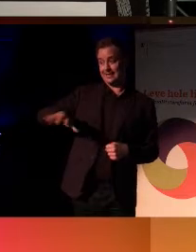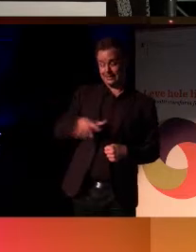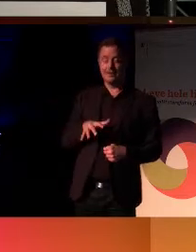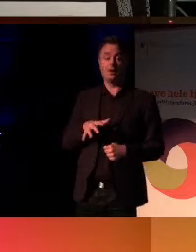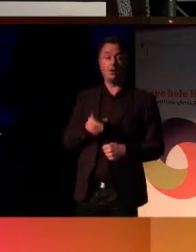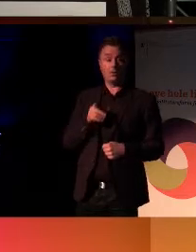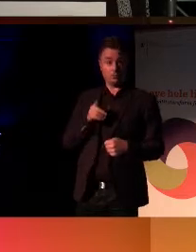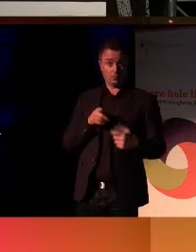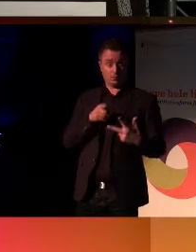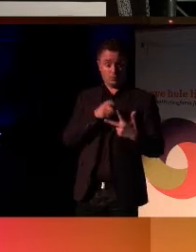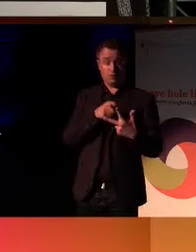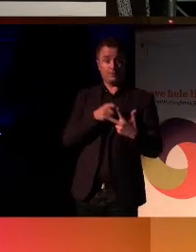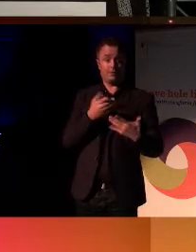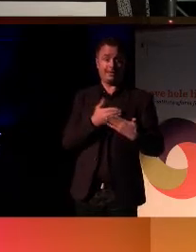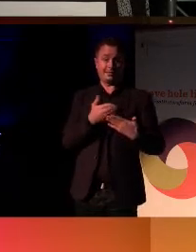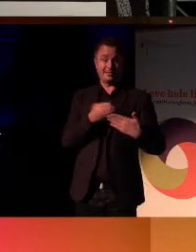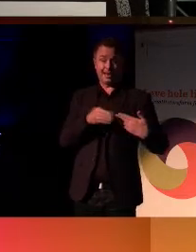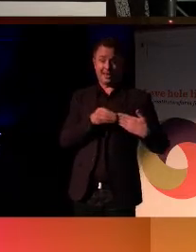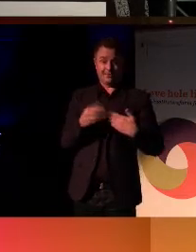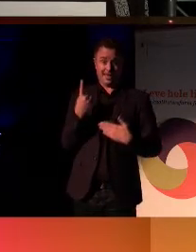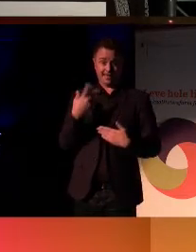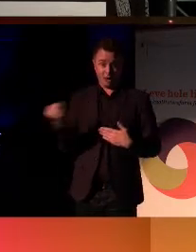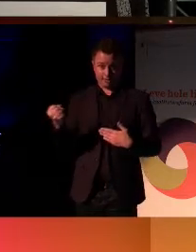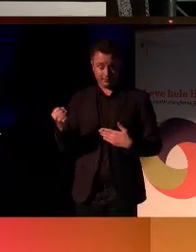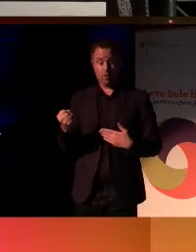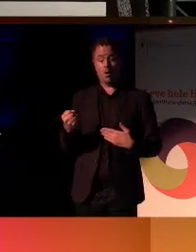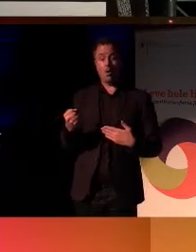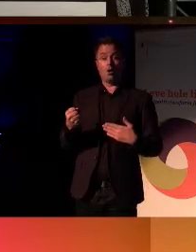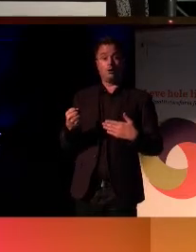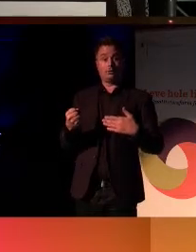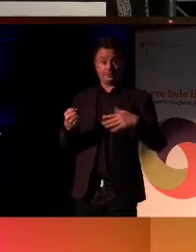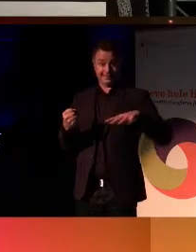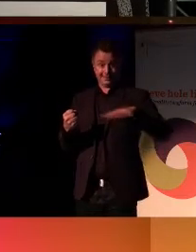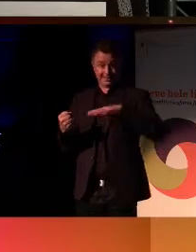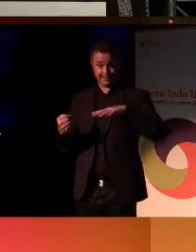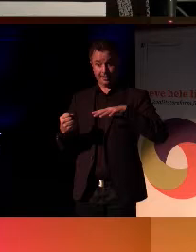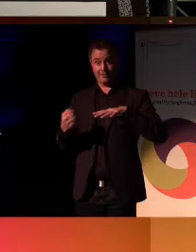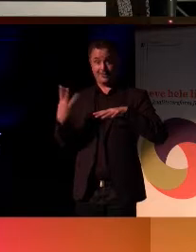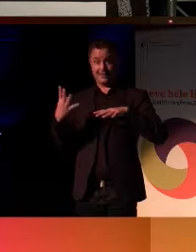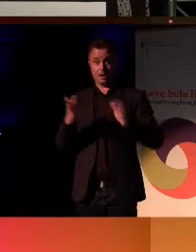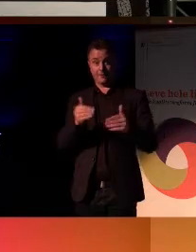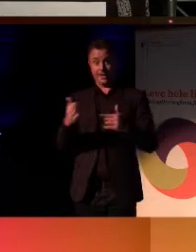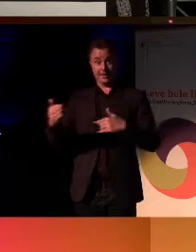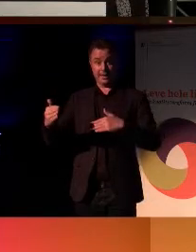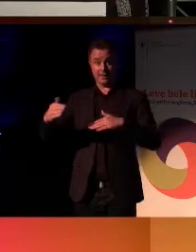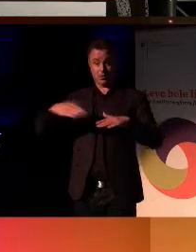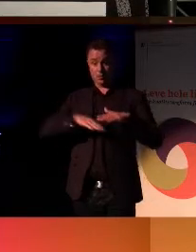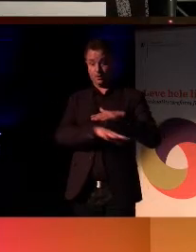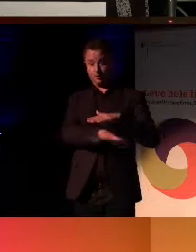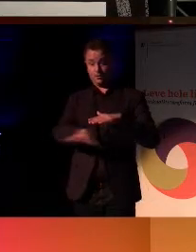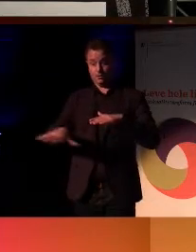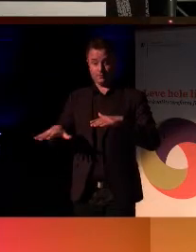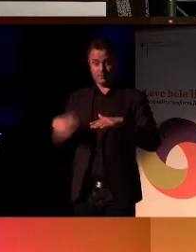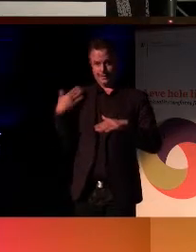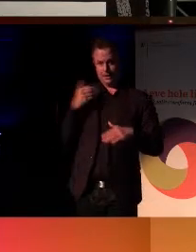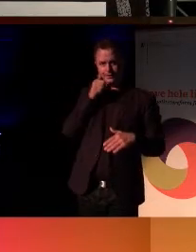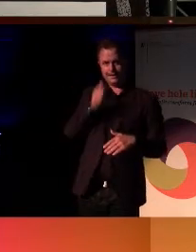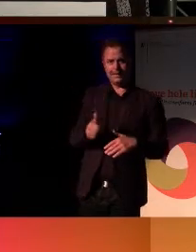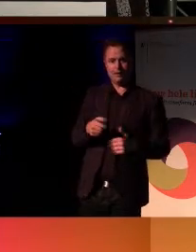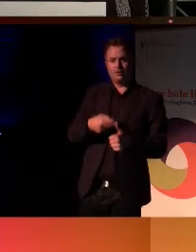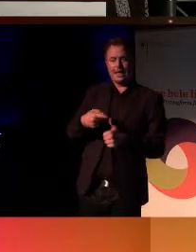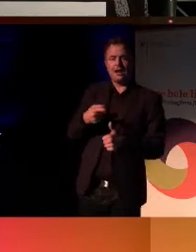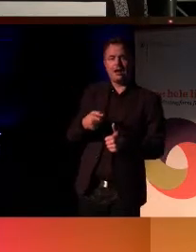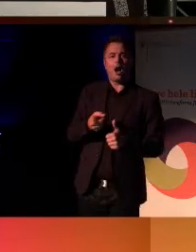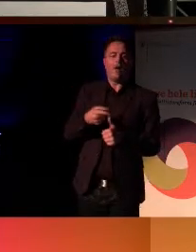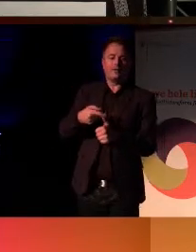hun har fire avdelinger under seg i det distriktet. Hun hadde telt opp antall brukere i dag morges, og det var